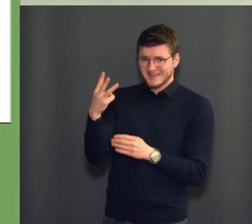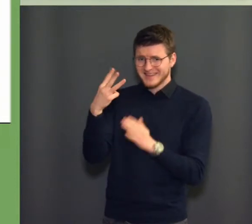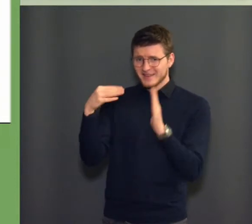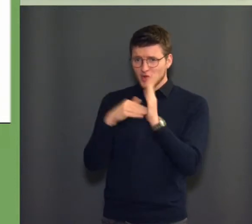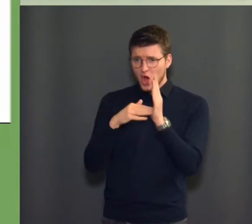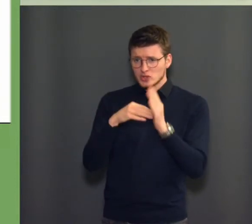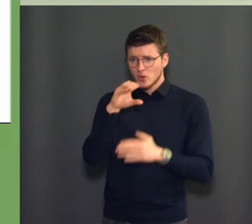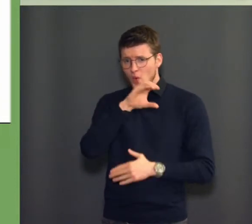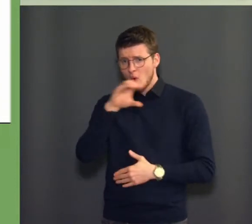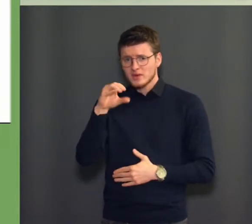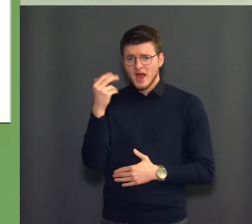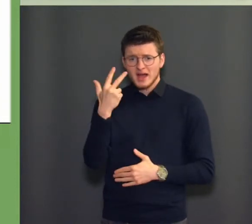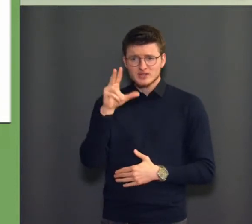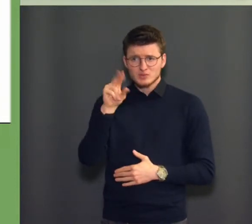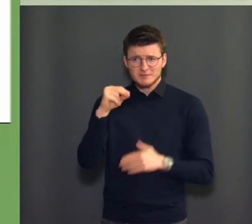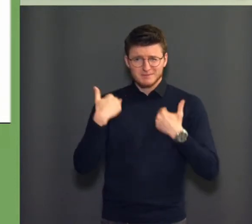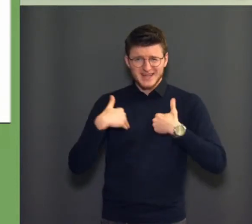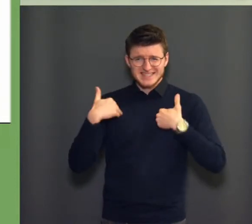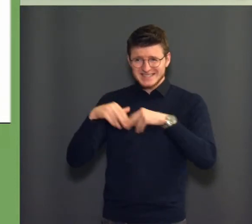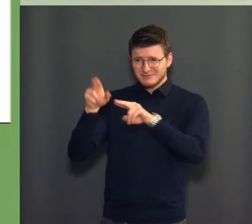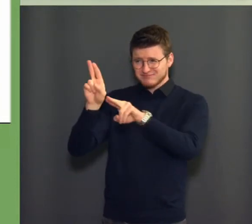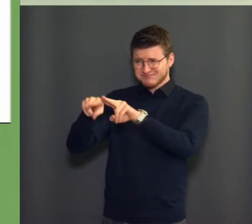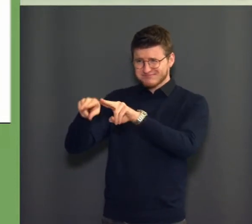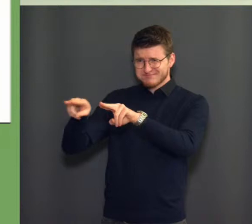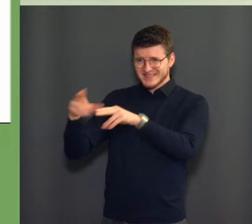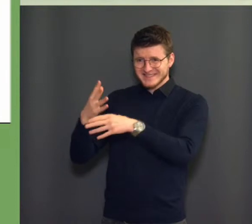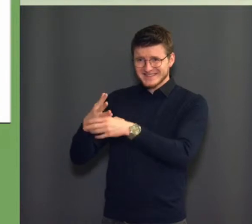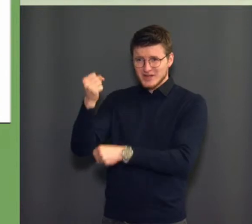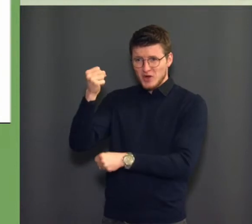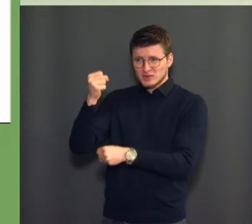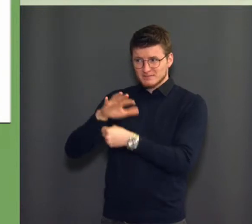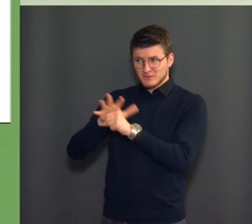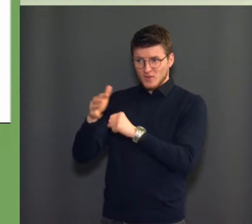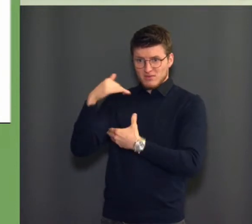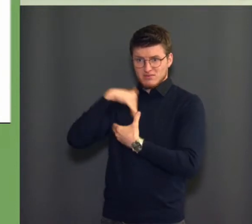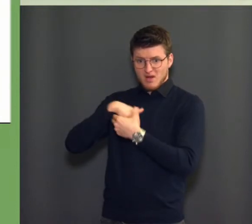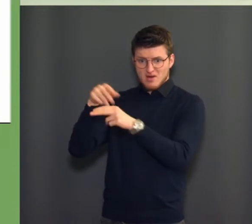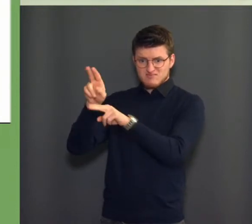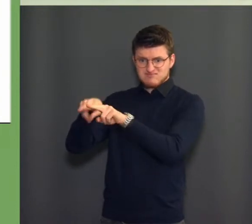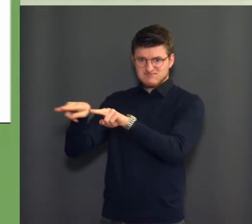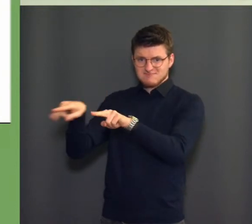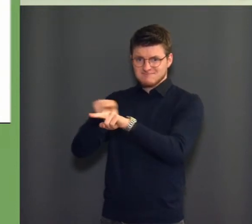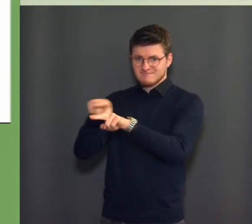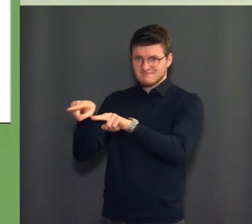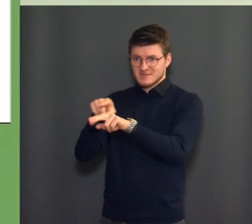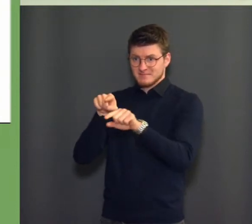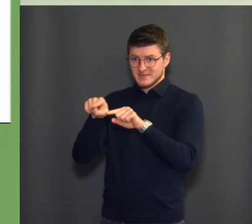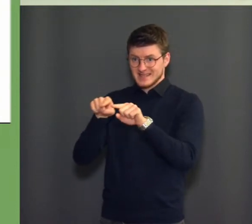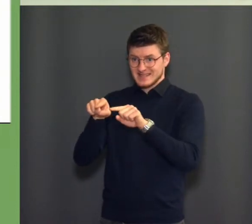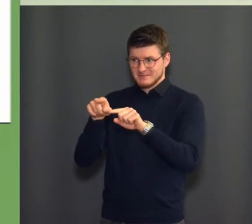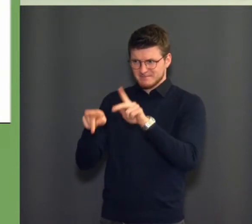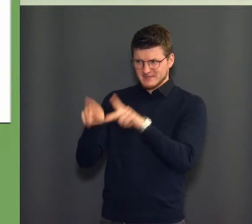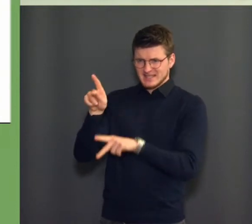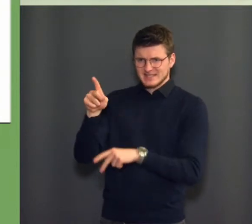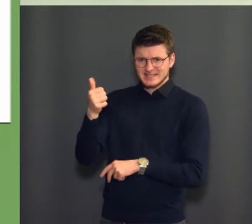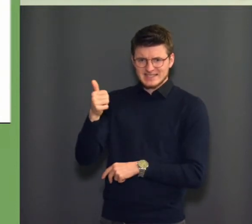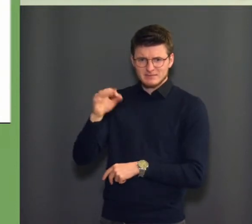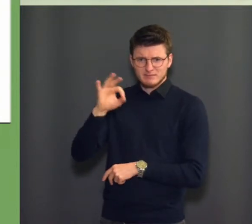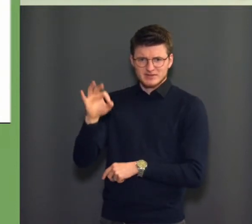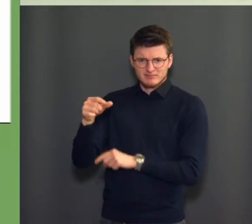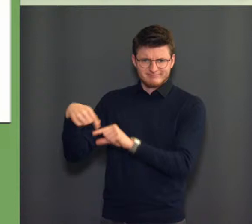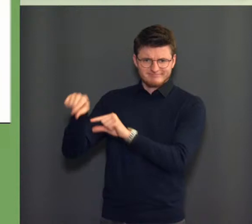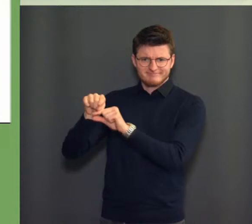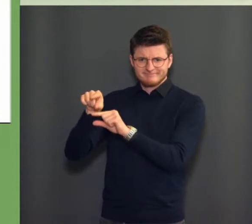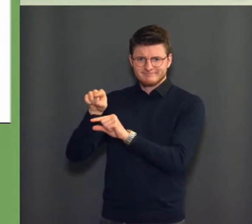3128 patiënten met COVID in de ziekenhuizen en dat is nog een stijging met 6% op weekbasis.